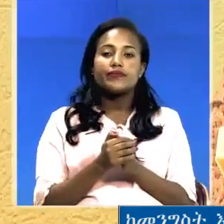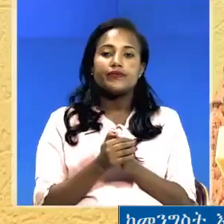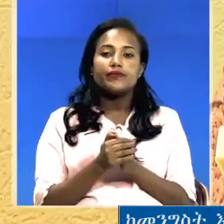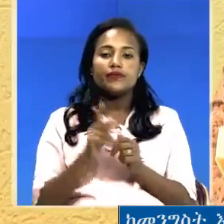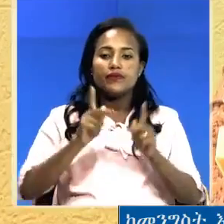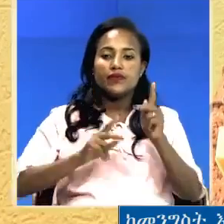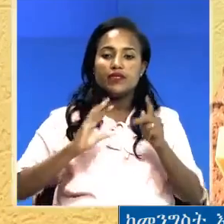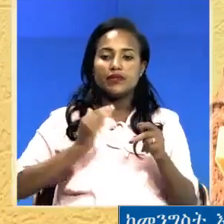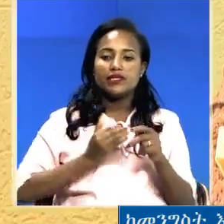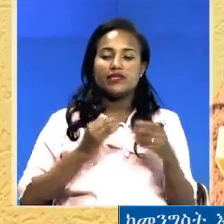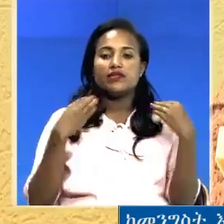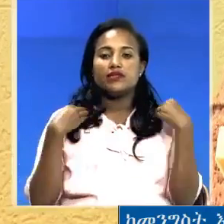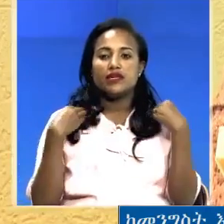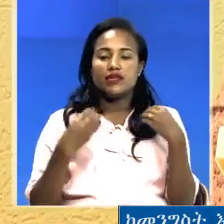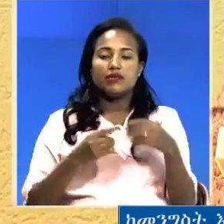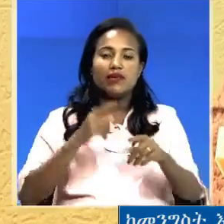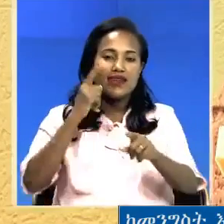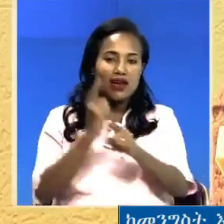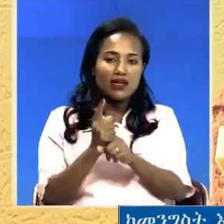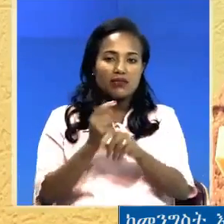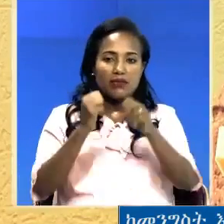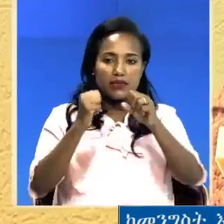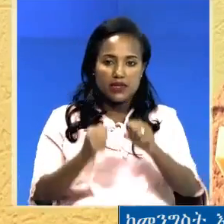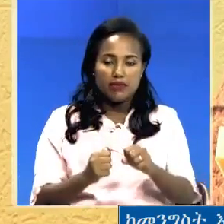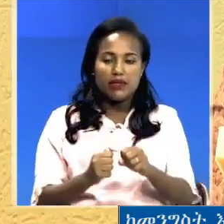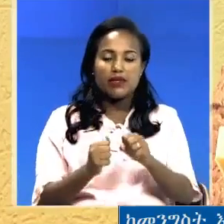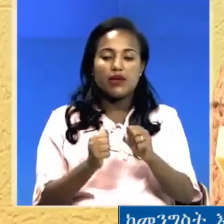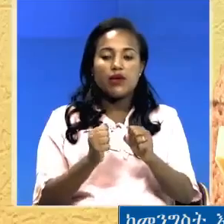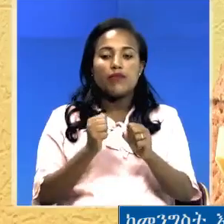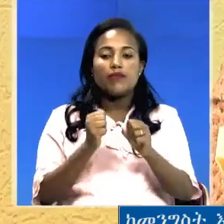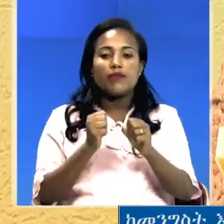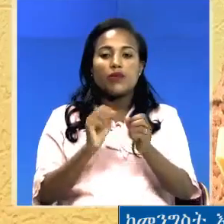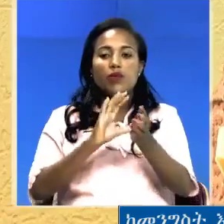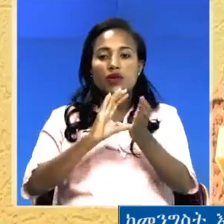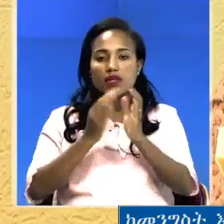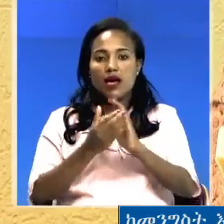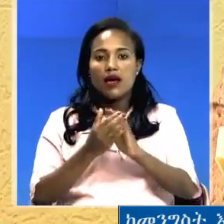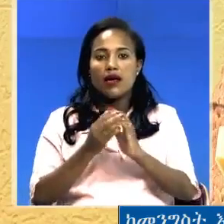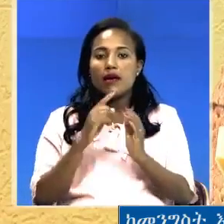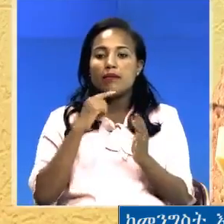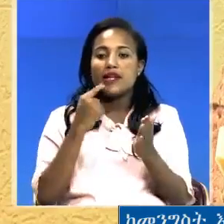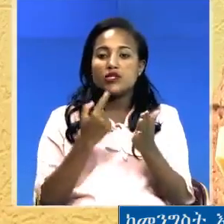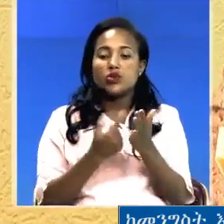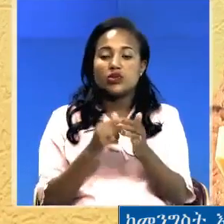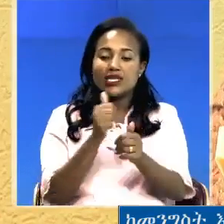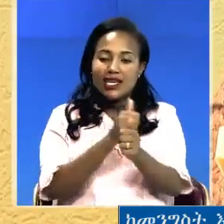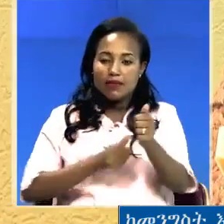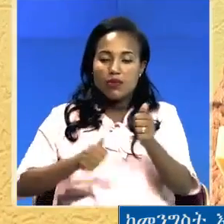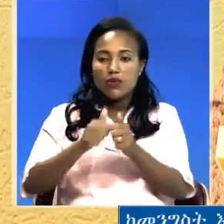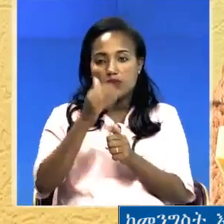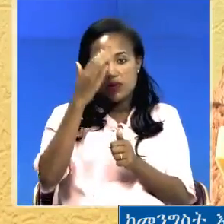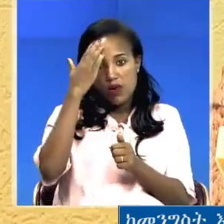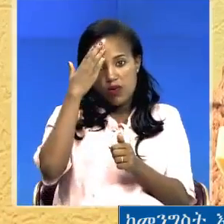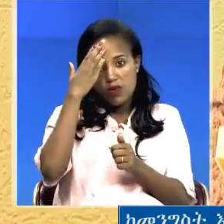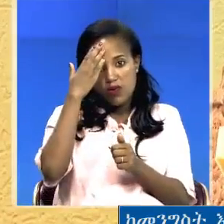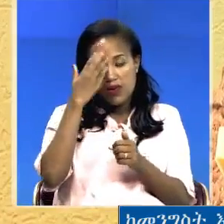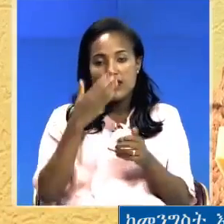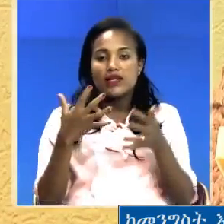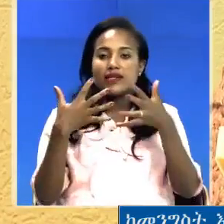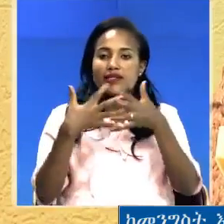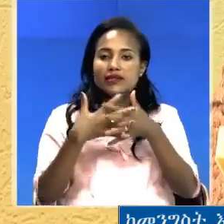የህዝባችንን ደህንነት ማረጋጋት በሚችልበት መልኩ መረጃዎች ቀድመው ታውቀው ቅንጅት